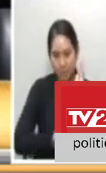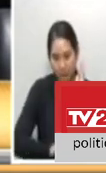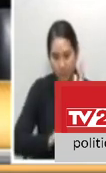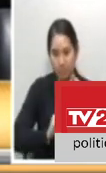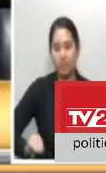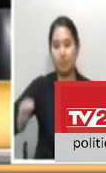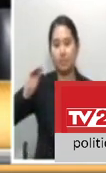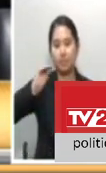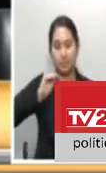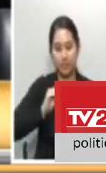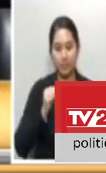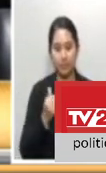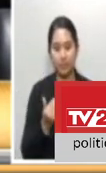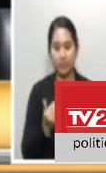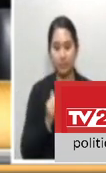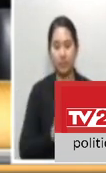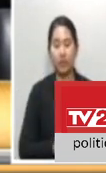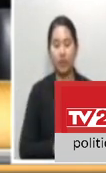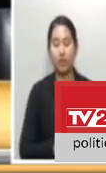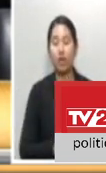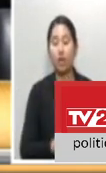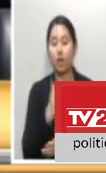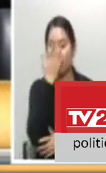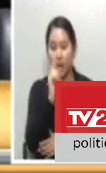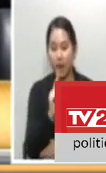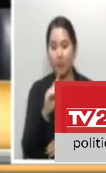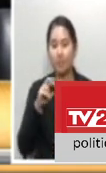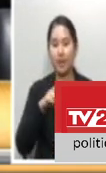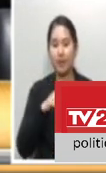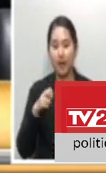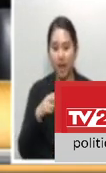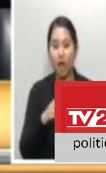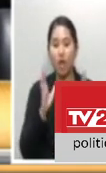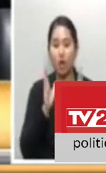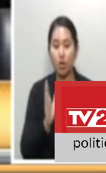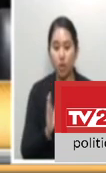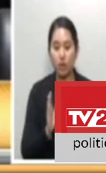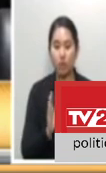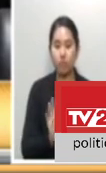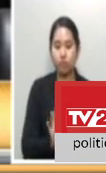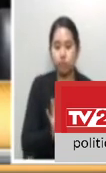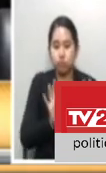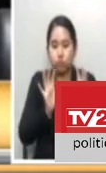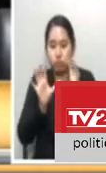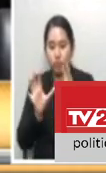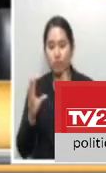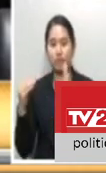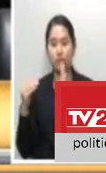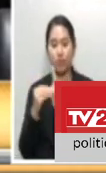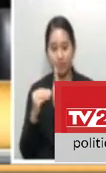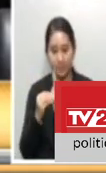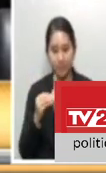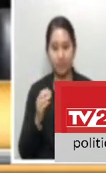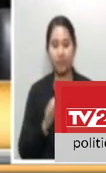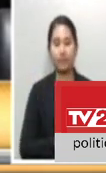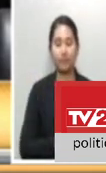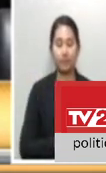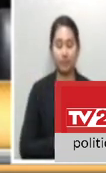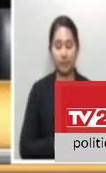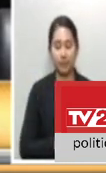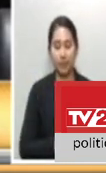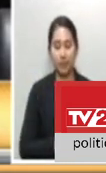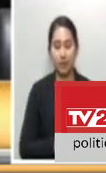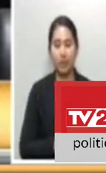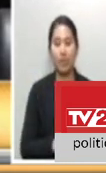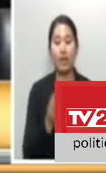กว่าในปัจจุบันเพื่อลดการอพยพคนเข้าสู่ส่วนกลางที่สำคัญที่สุดก็คือ